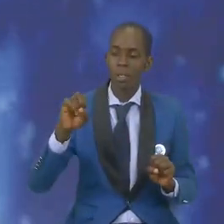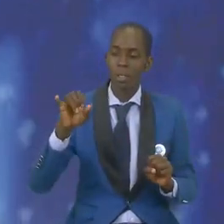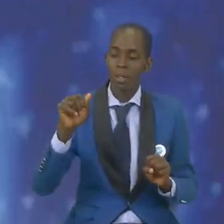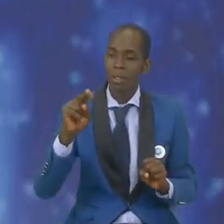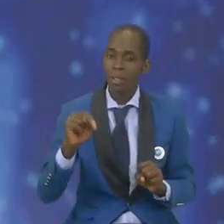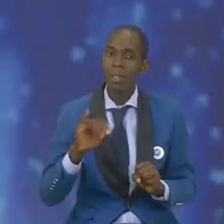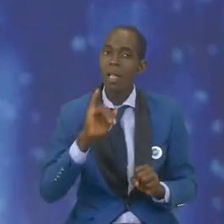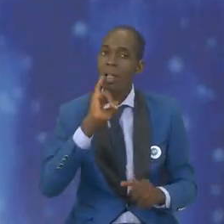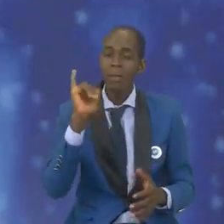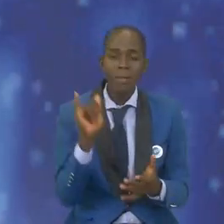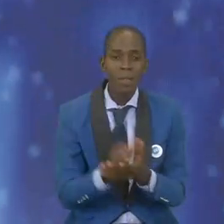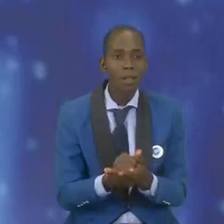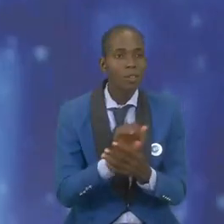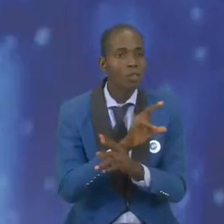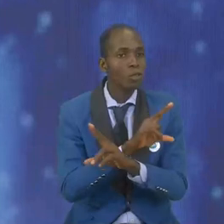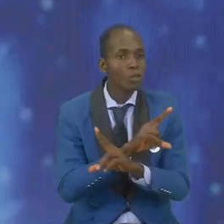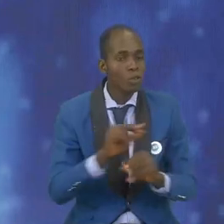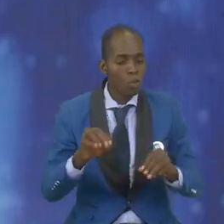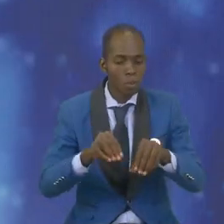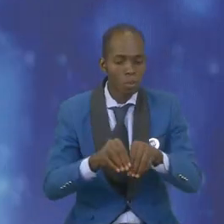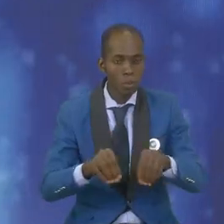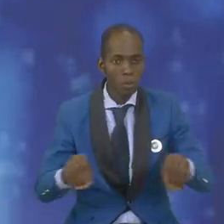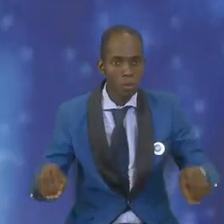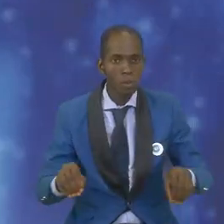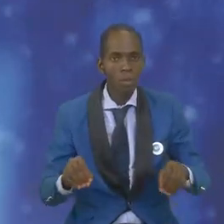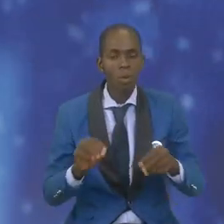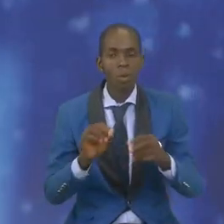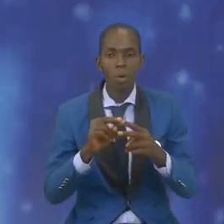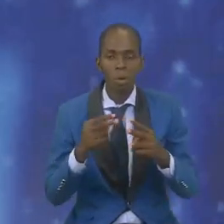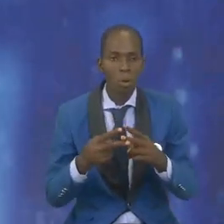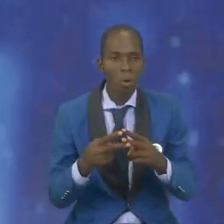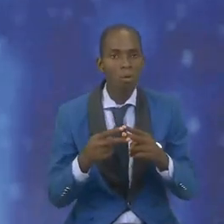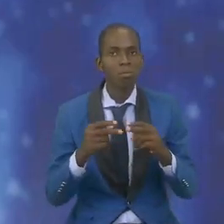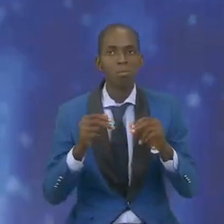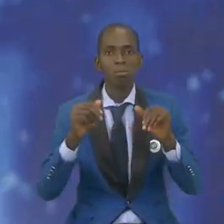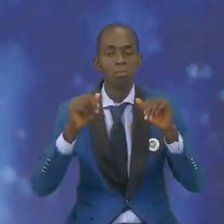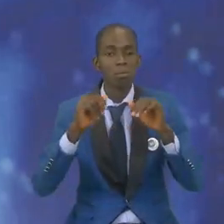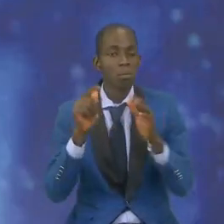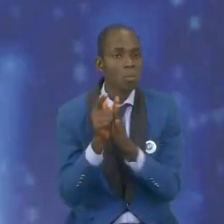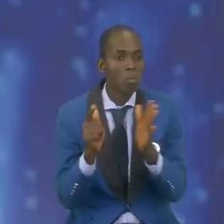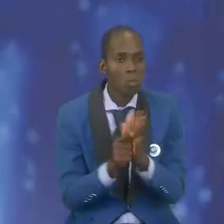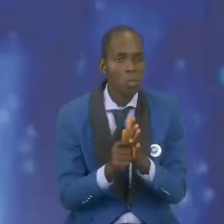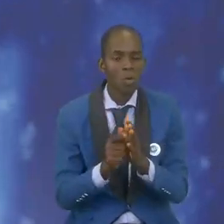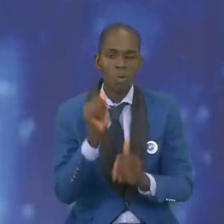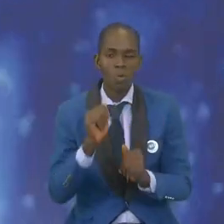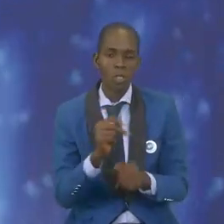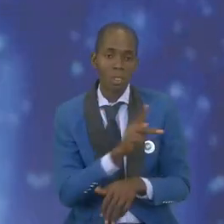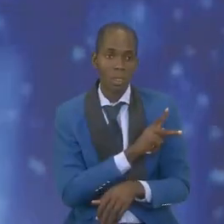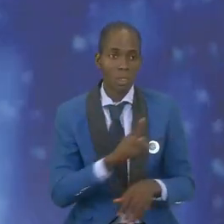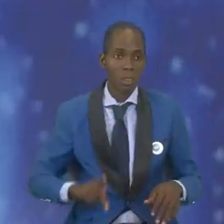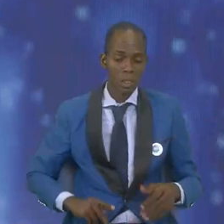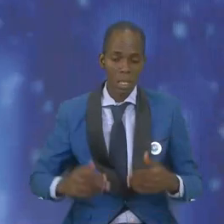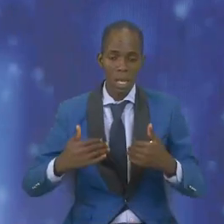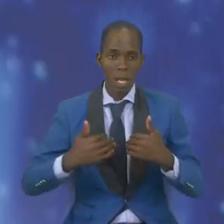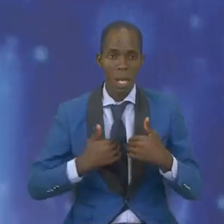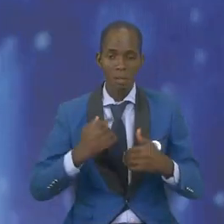des Perses exige que toute défense ou tout décret confirmé par le